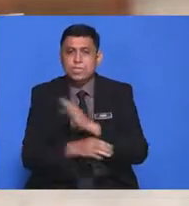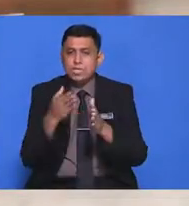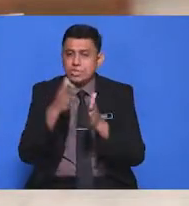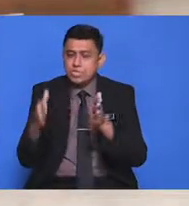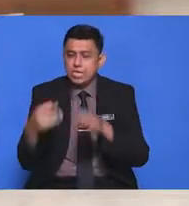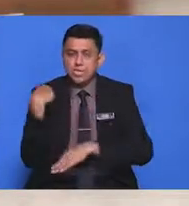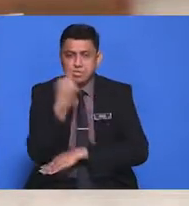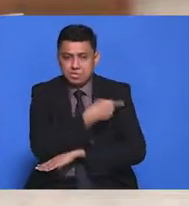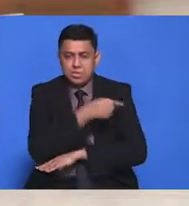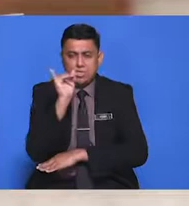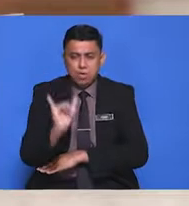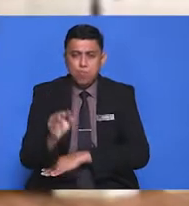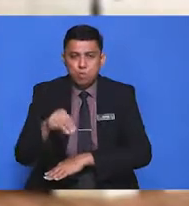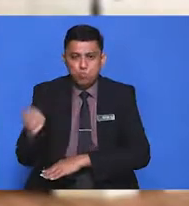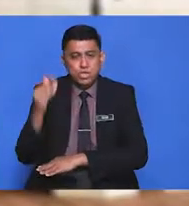murid-murid ketahui?